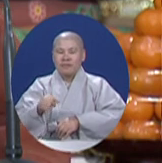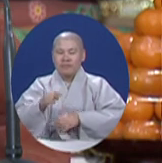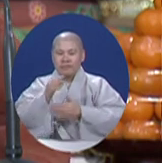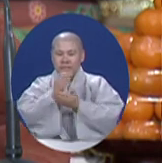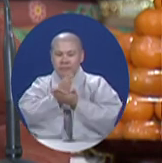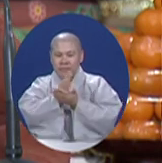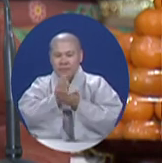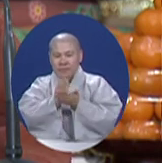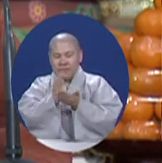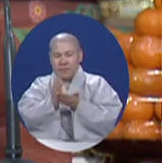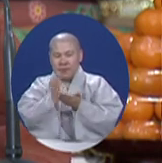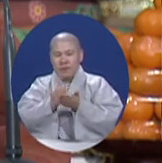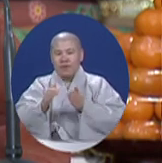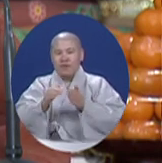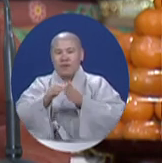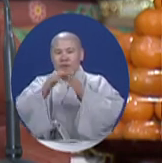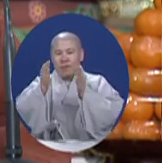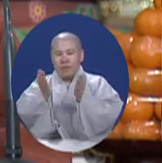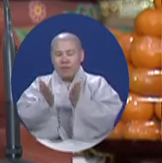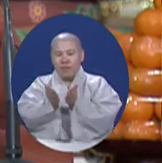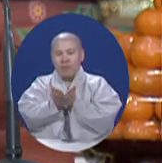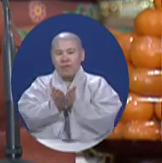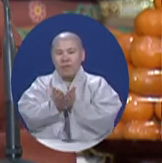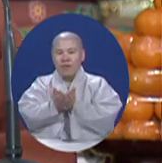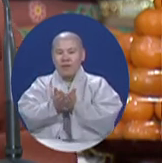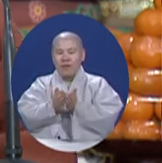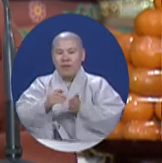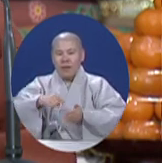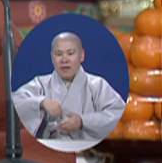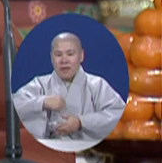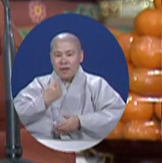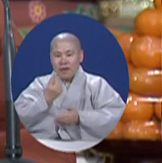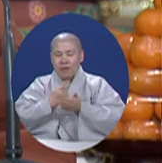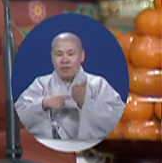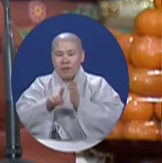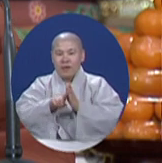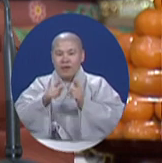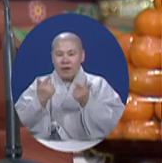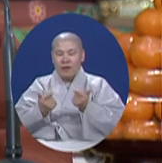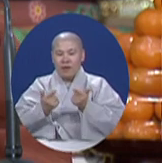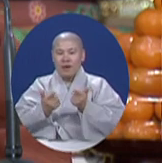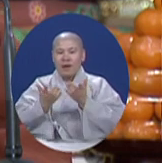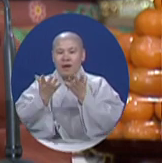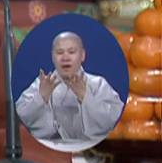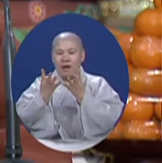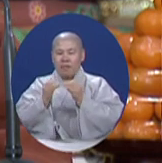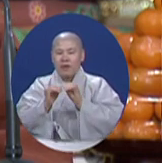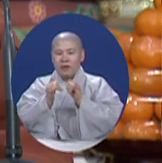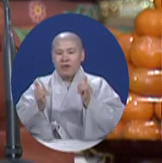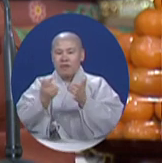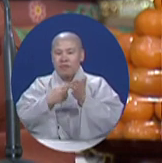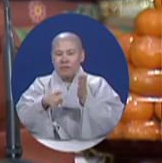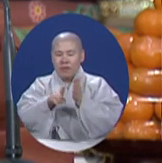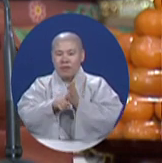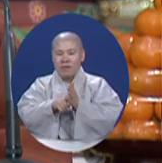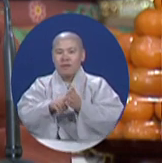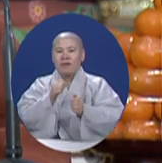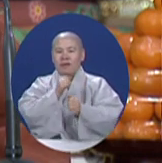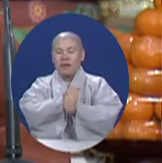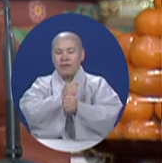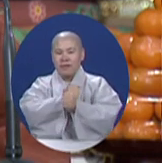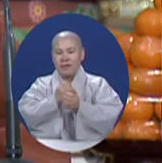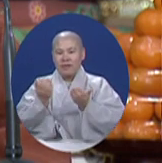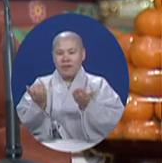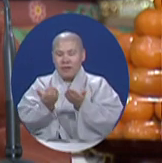이게 이제 전부가 자기를 위해서 하는 게 아니고 대중을 위해서 하거든요. 대중을